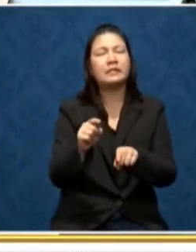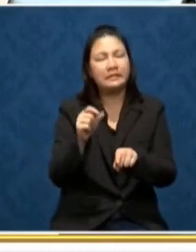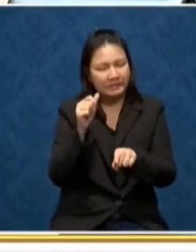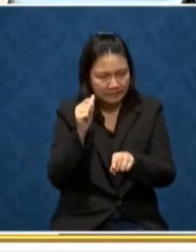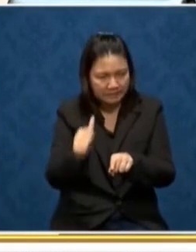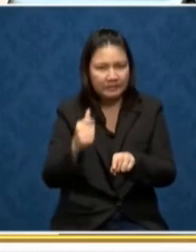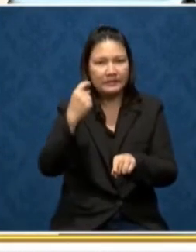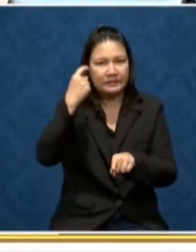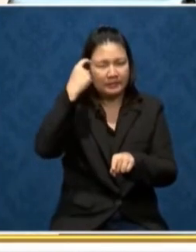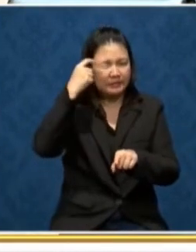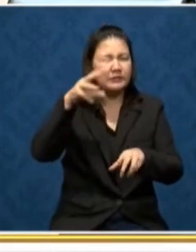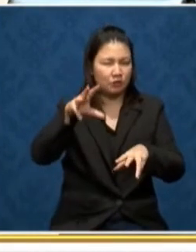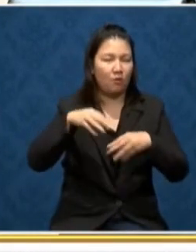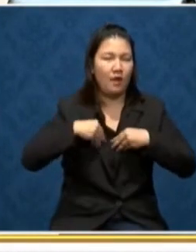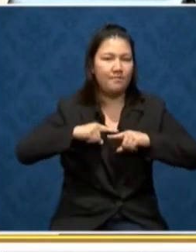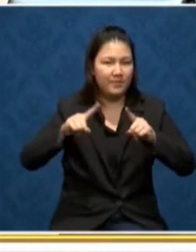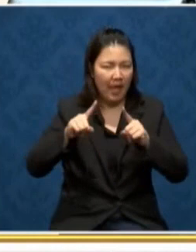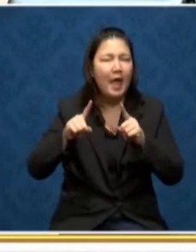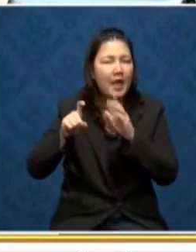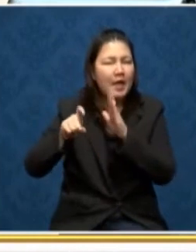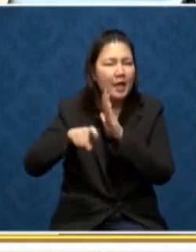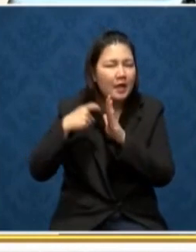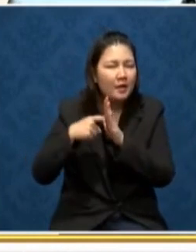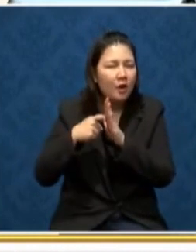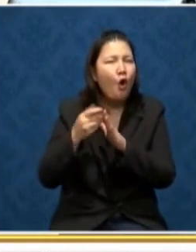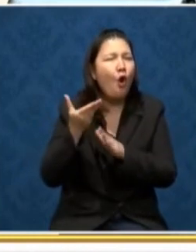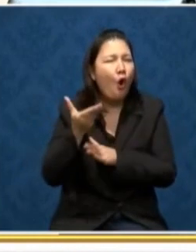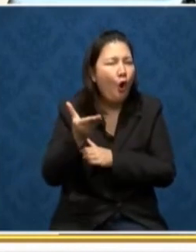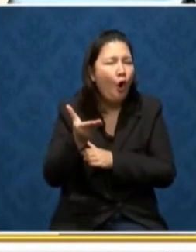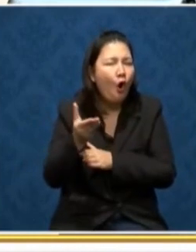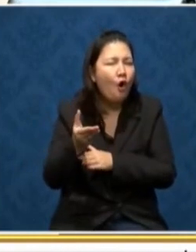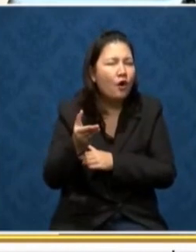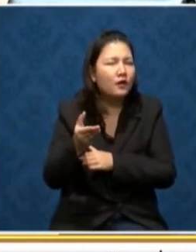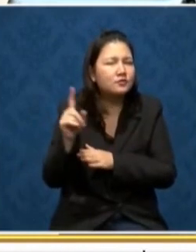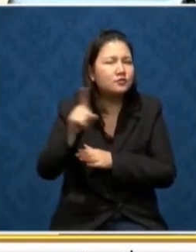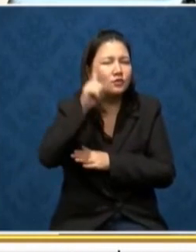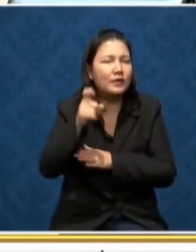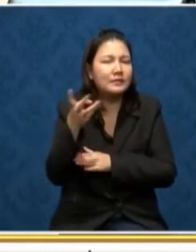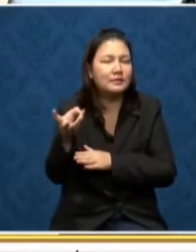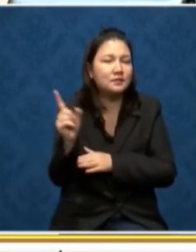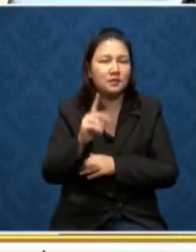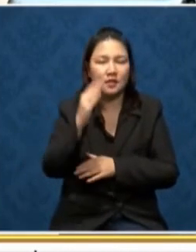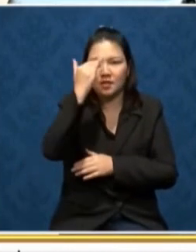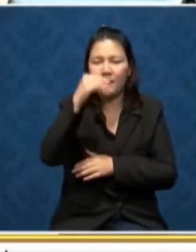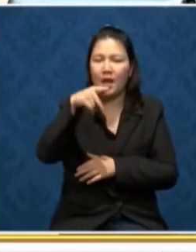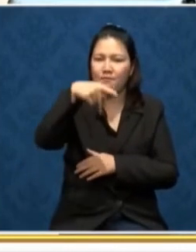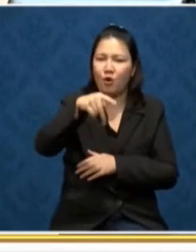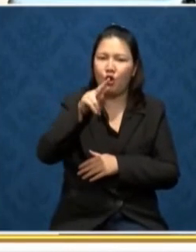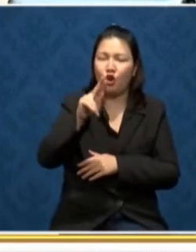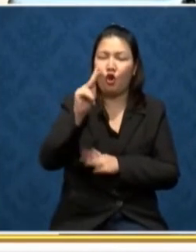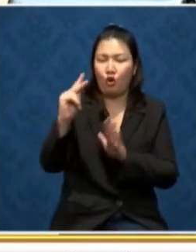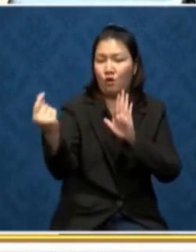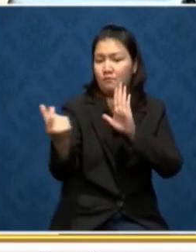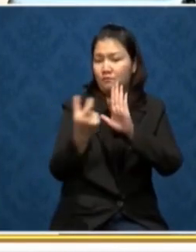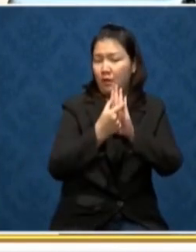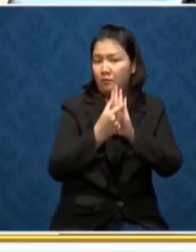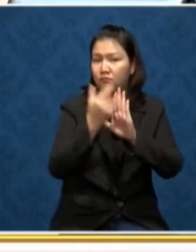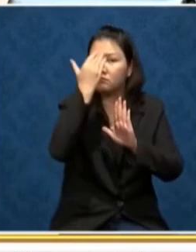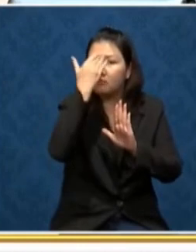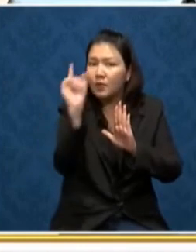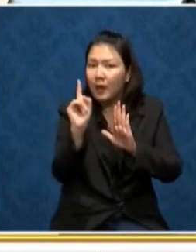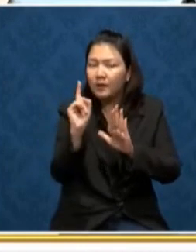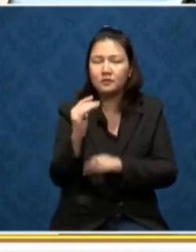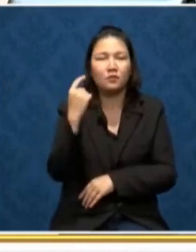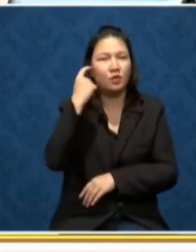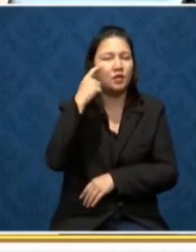แต่มีคำถามตดใจบางปการดันี้ครับ1.ทำไมจึงเป็นพรรกรครับผมเขาใจดีครับว่าก